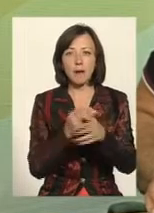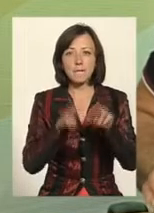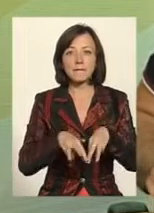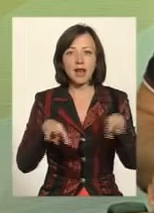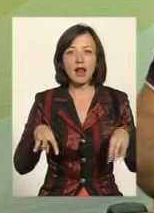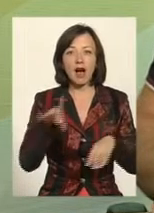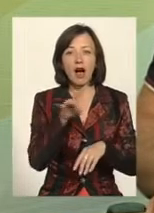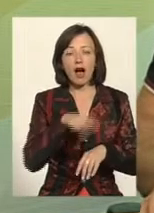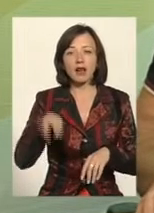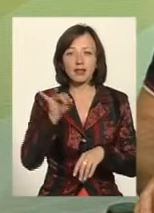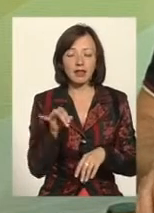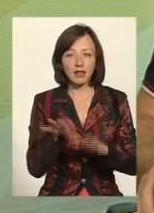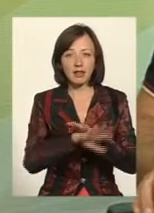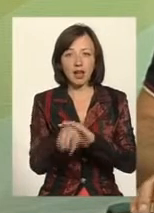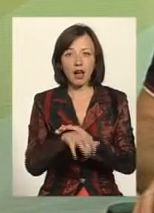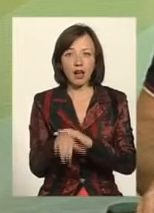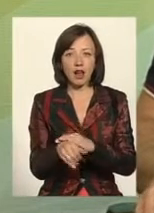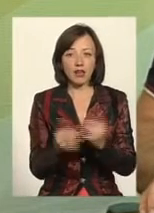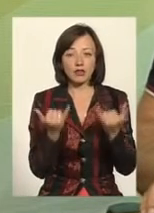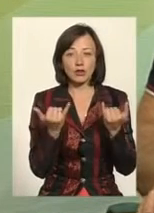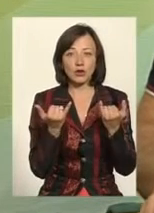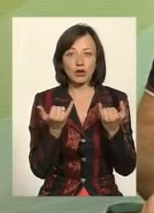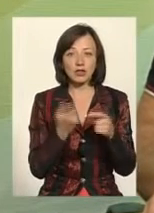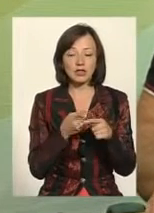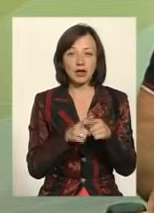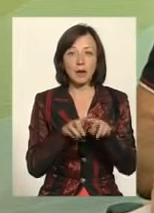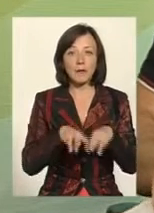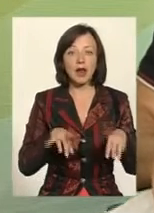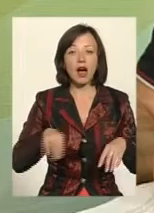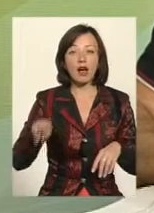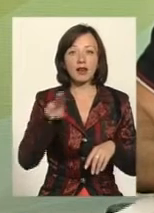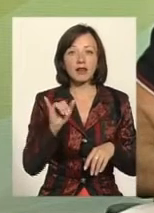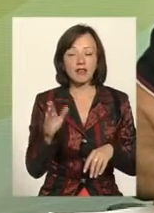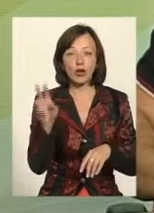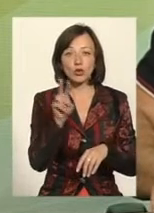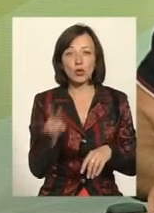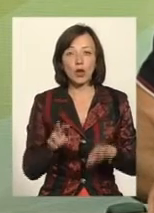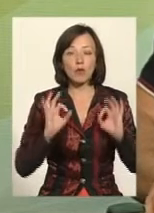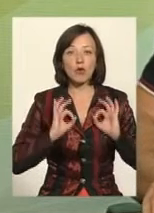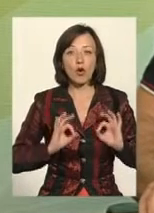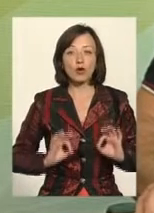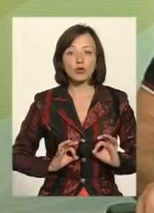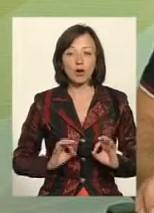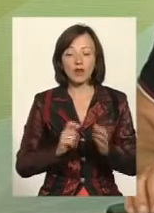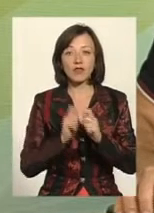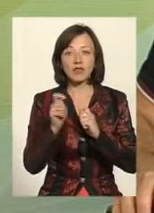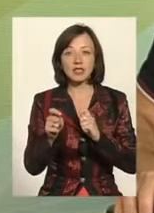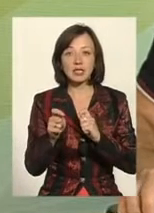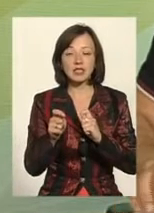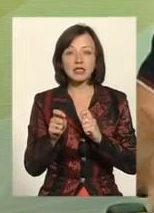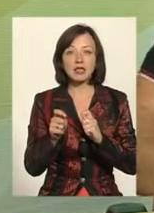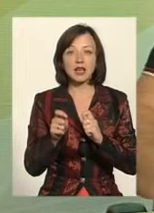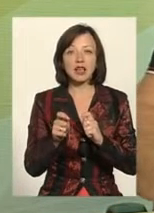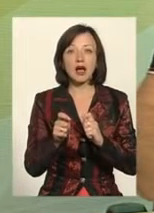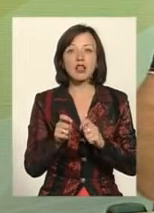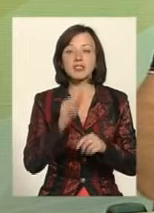мільярди накрав, всього лише зараз чогось тих мільярдів доларів прокуратура виставила йому звинувачення всього на 9